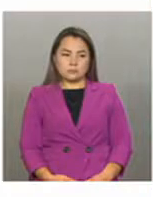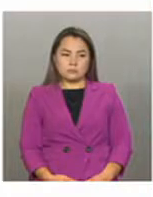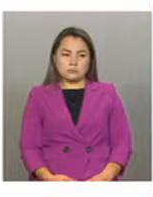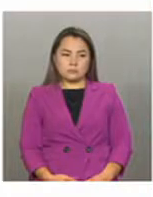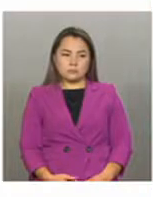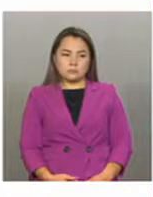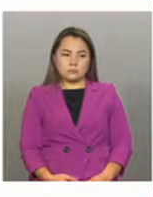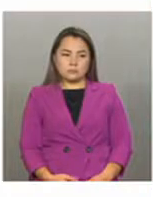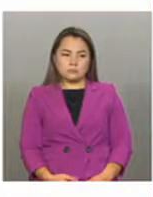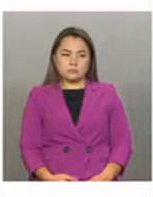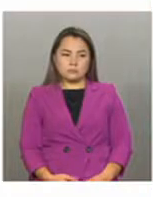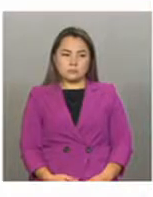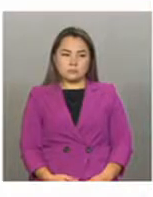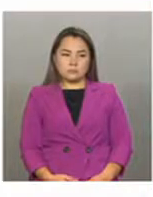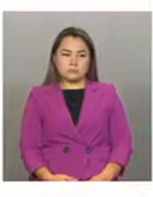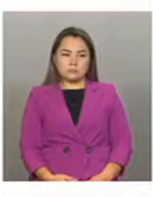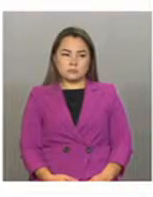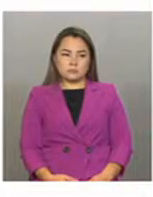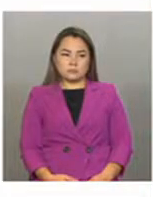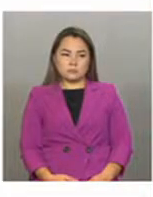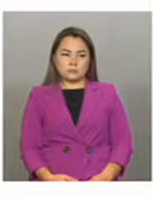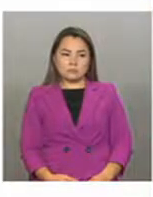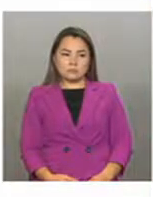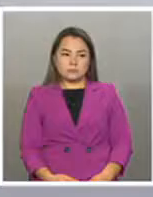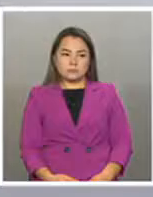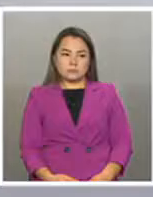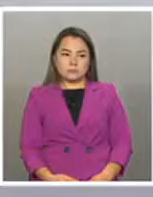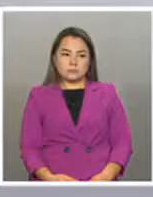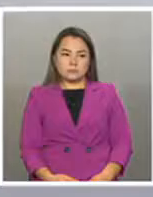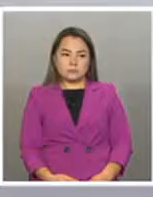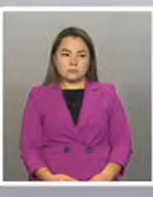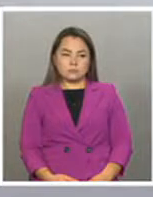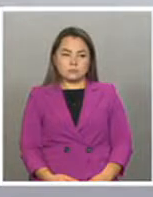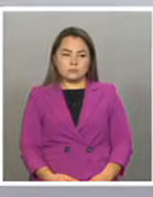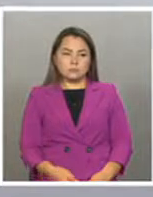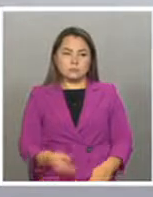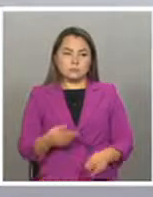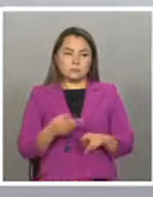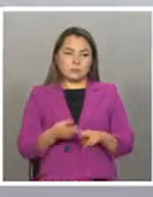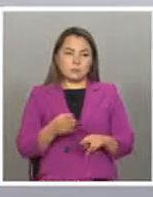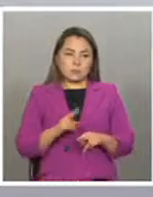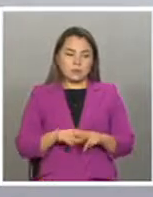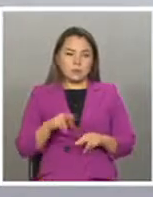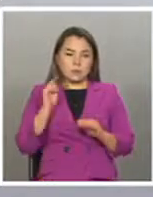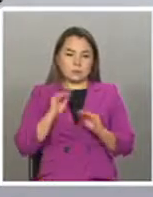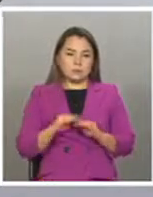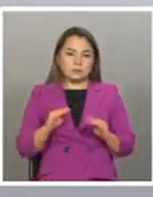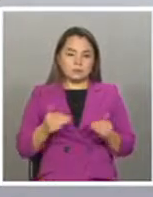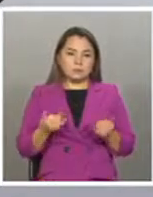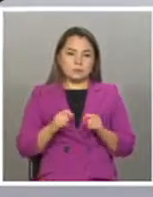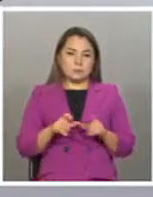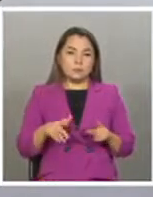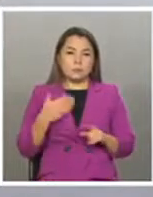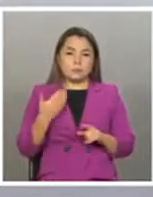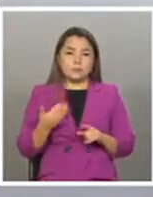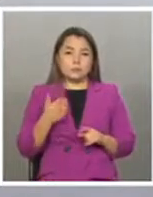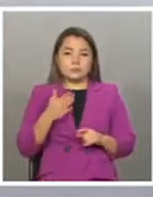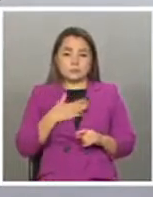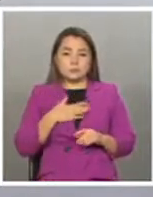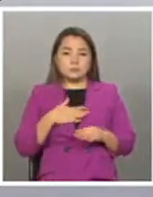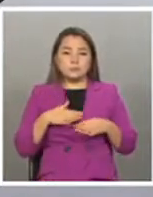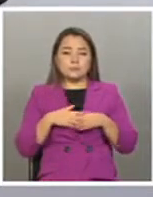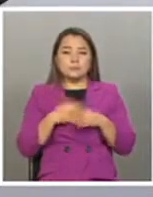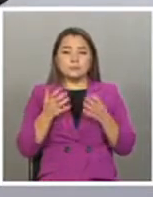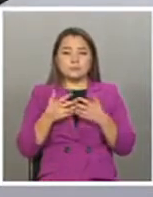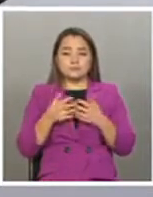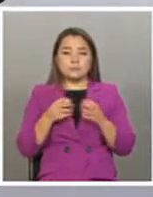6 периодты ондық бөлшегімен жазылатынын көреміз. Осымен оқушылар, бүгінгі сабақта біз сіздермен периодты ондық